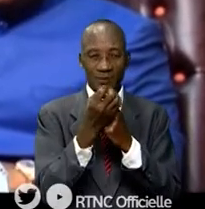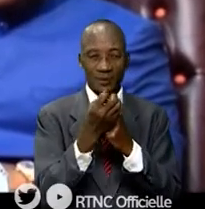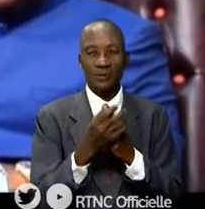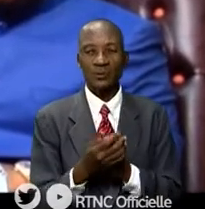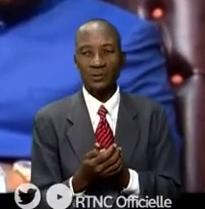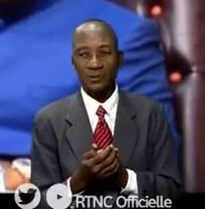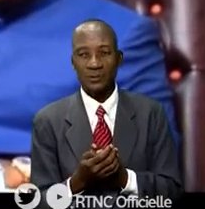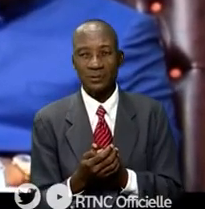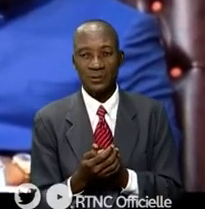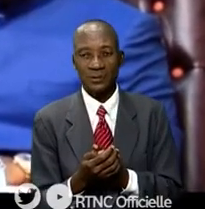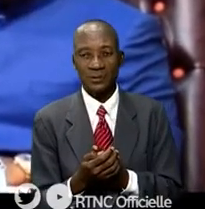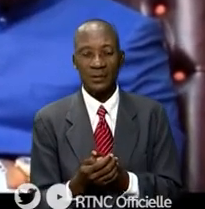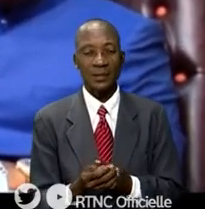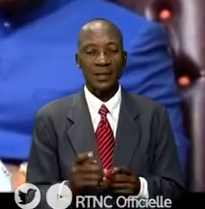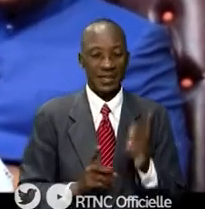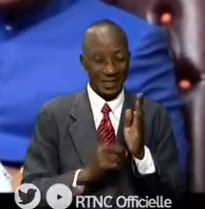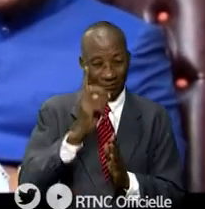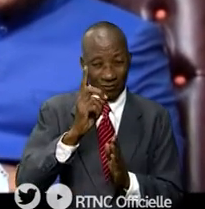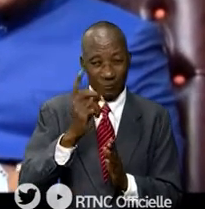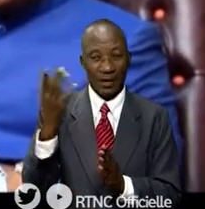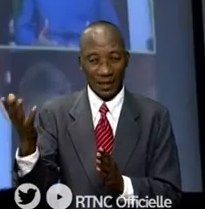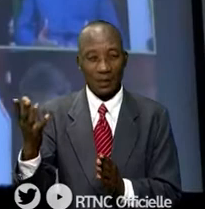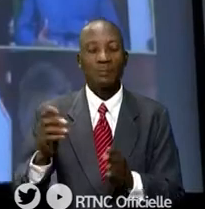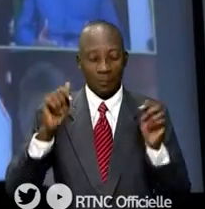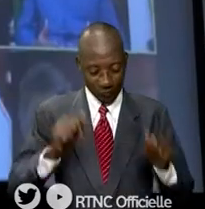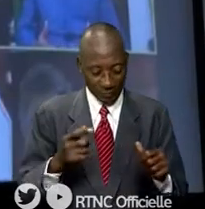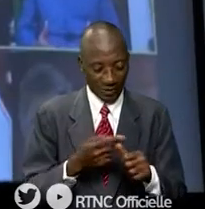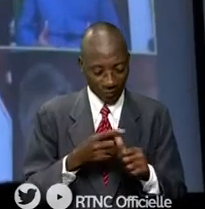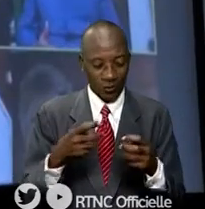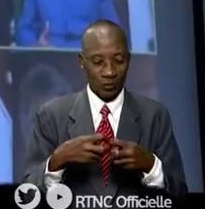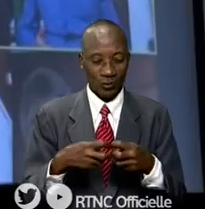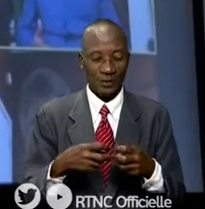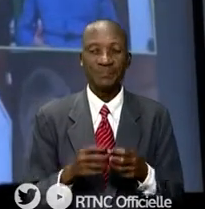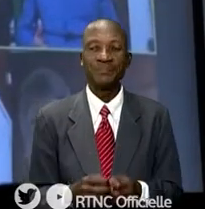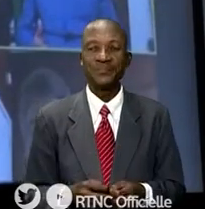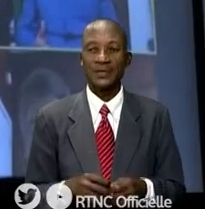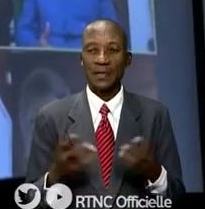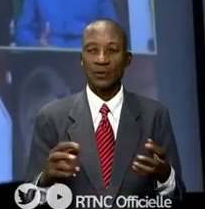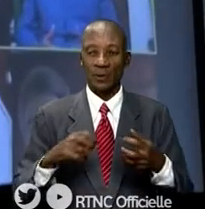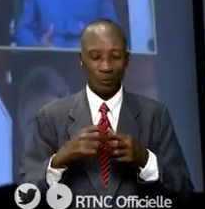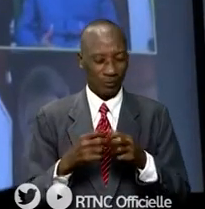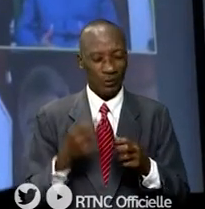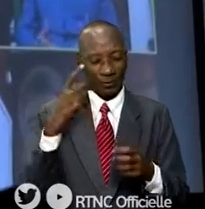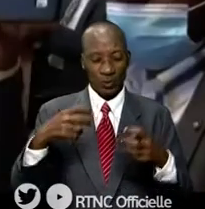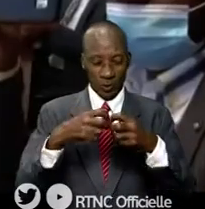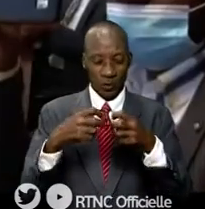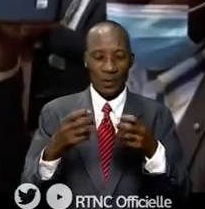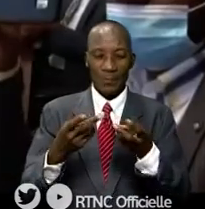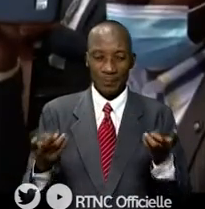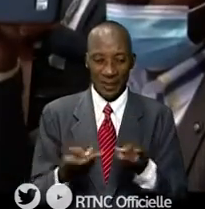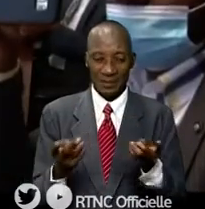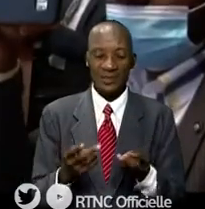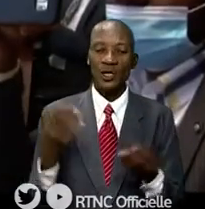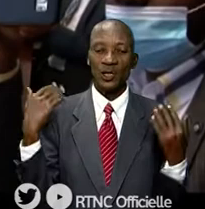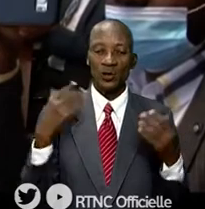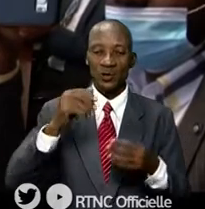car aucun développement n'est possible sans énergie. L'exploitation du potentiel hydroélectrique du site d'Inga constitue pour la RDC